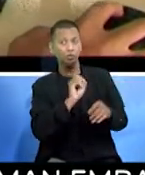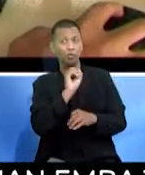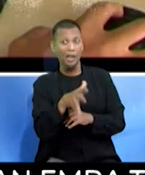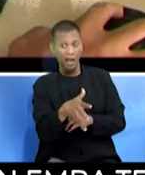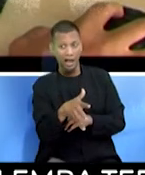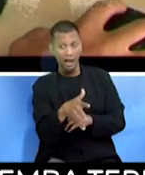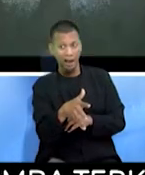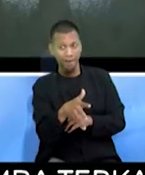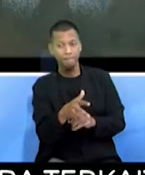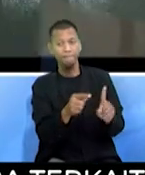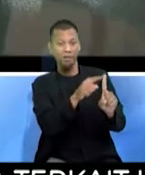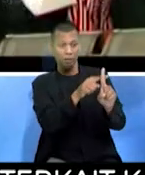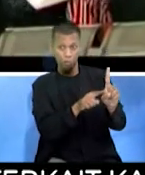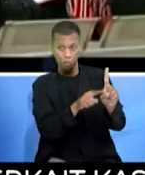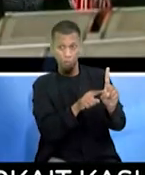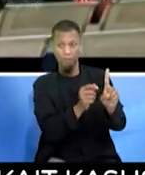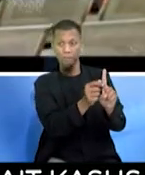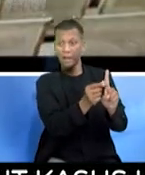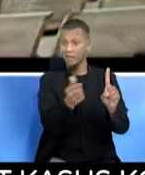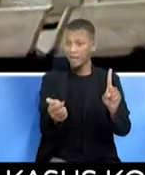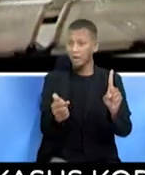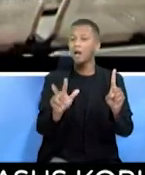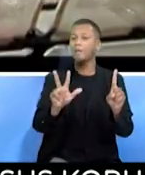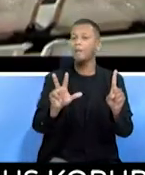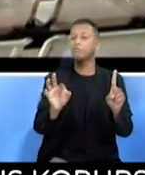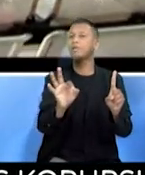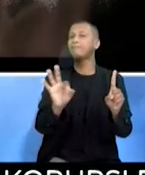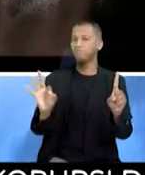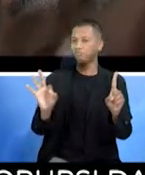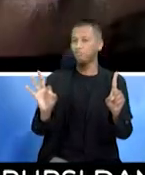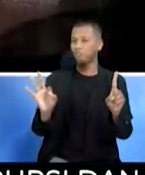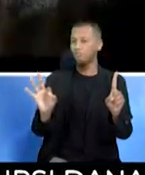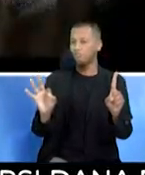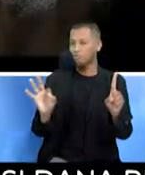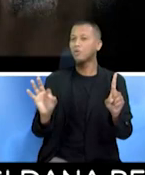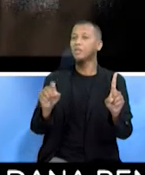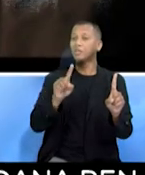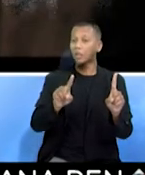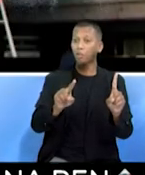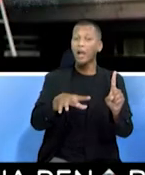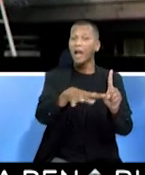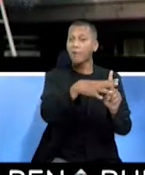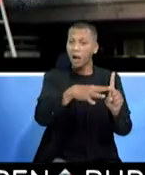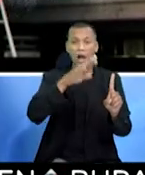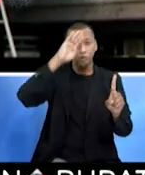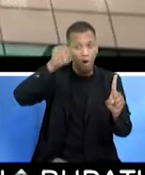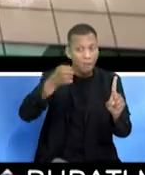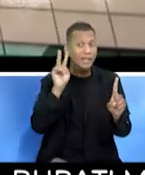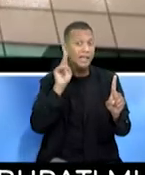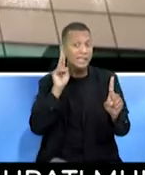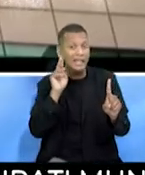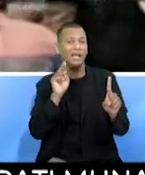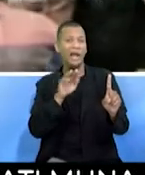bulan, 1%-nya. Itu untuk satu keluarga, satu pasangan dan 3 anak. Sedangkan 4%-nya sebesar 320 ribu itu